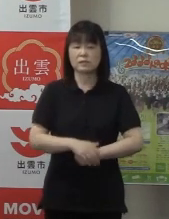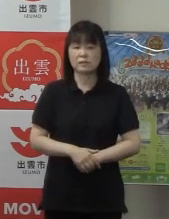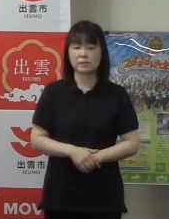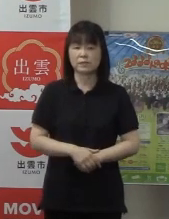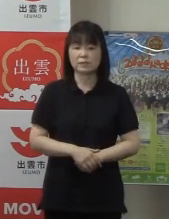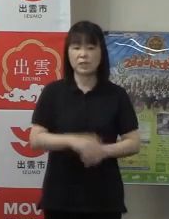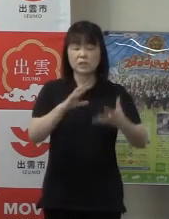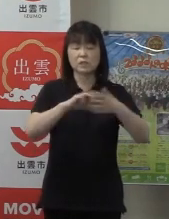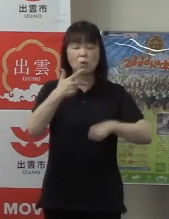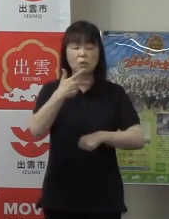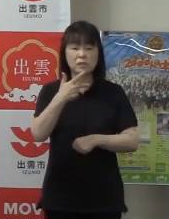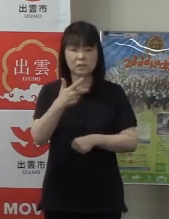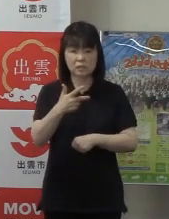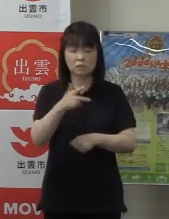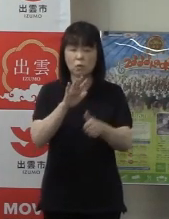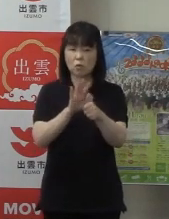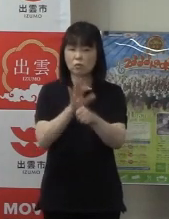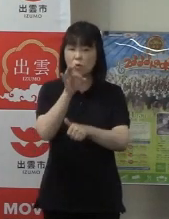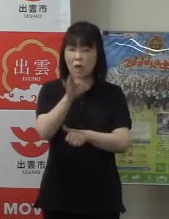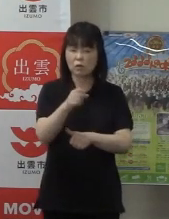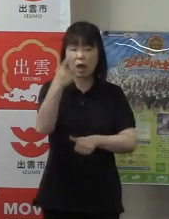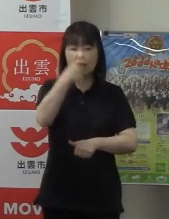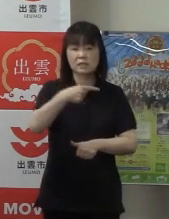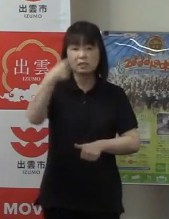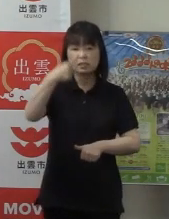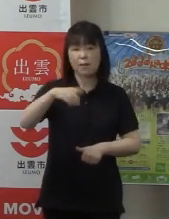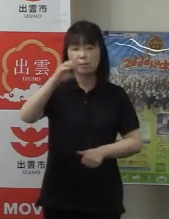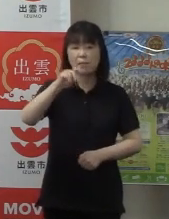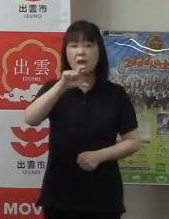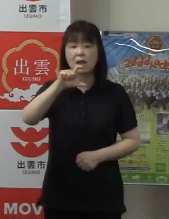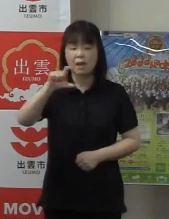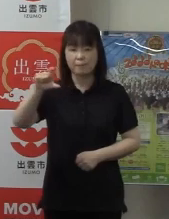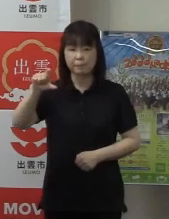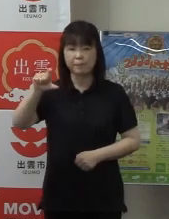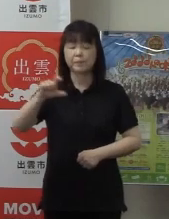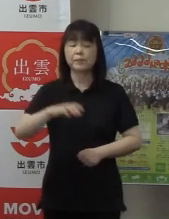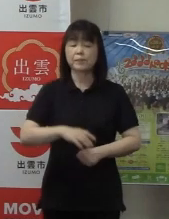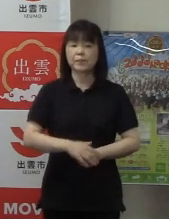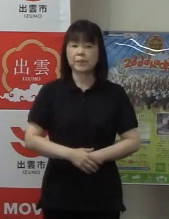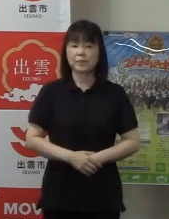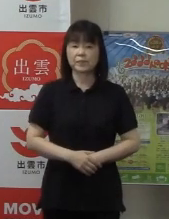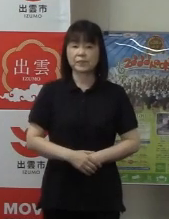市の補助額としては1000万円でございます。